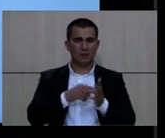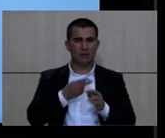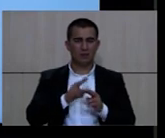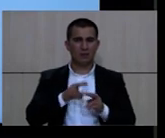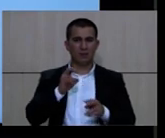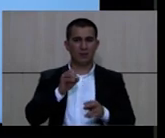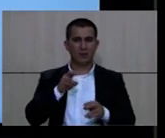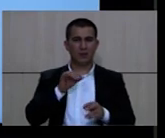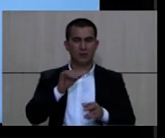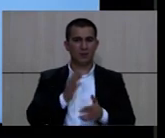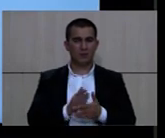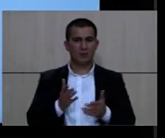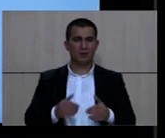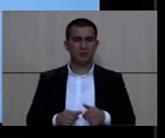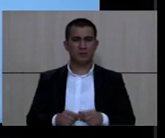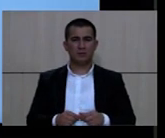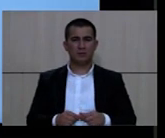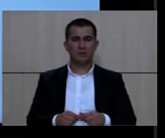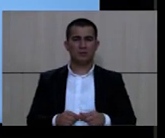bilan belgilanar ekan.